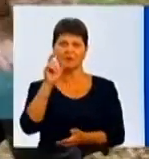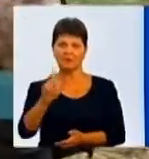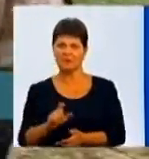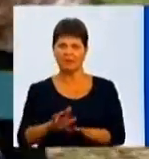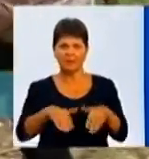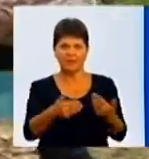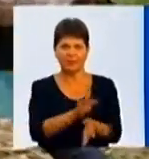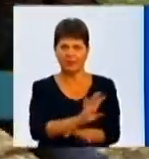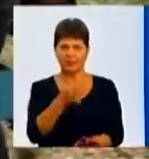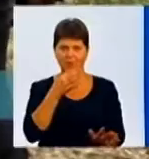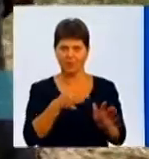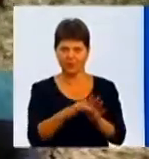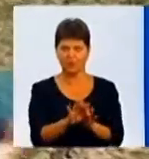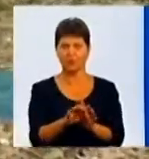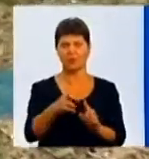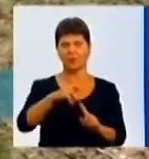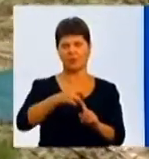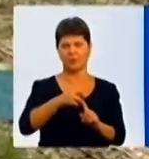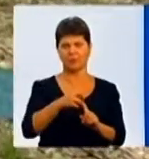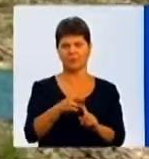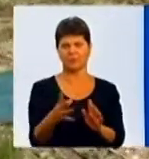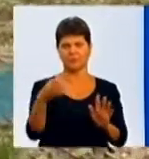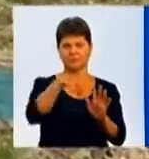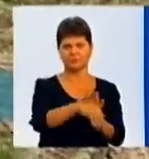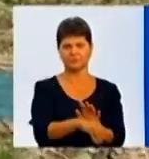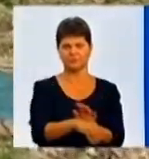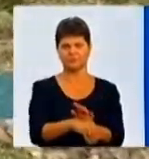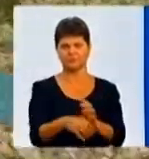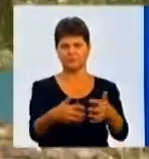маремуха. Можна її взяти.